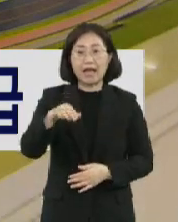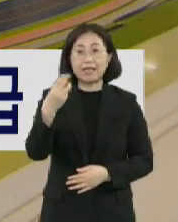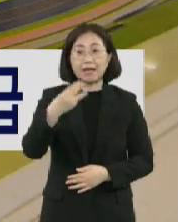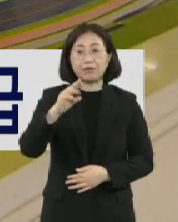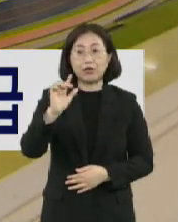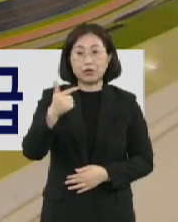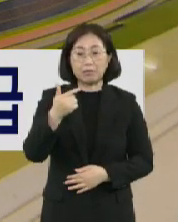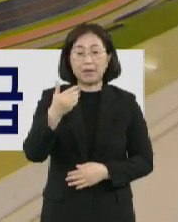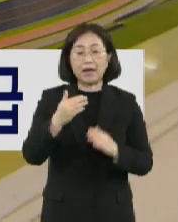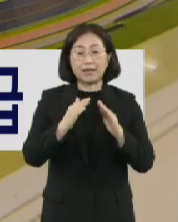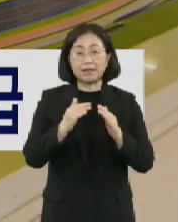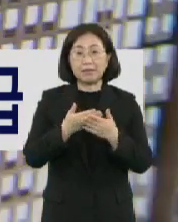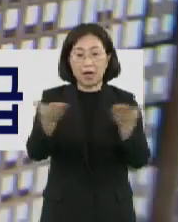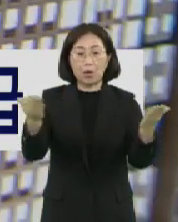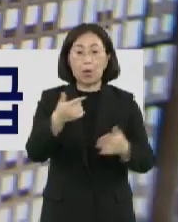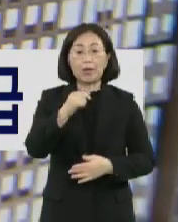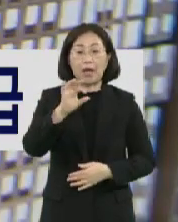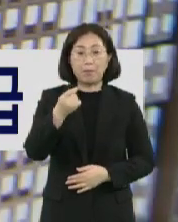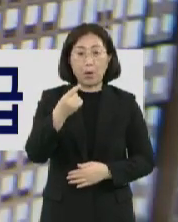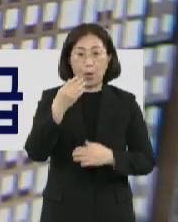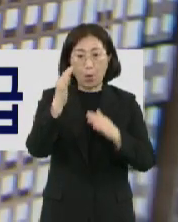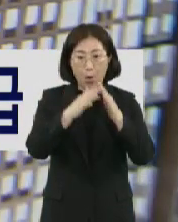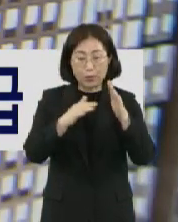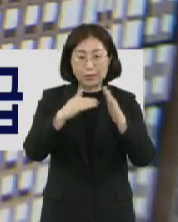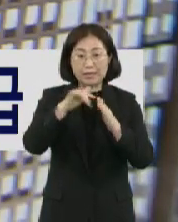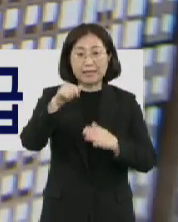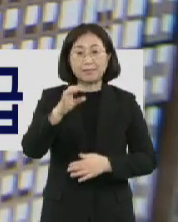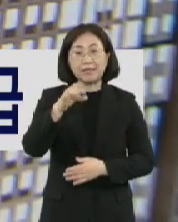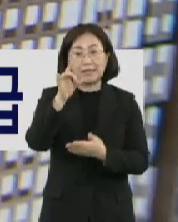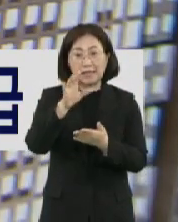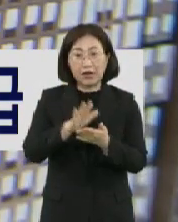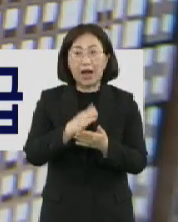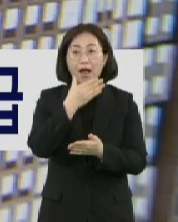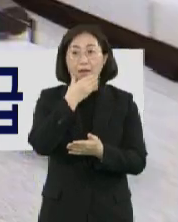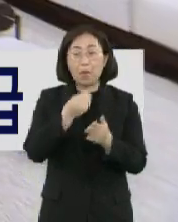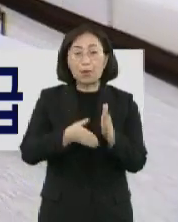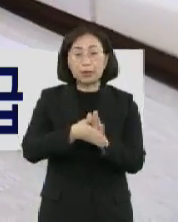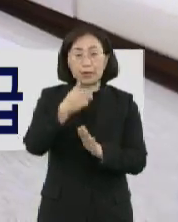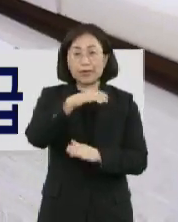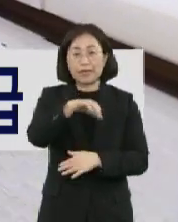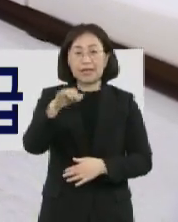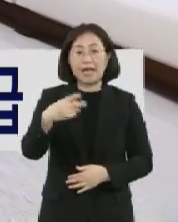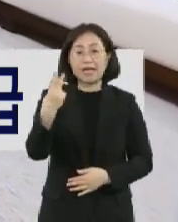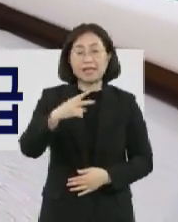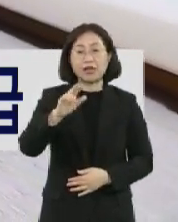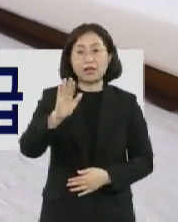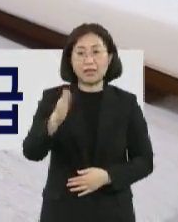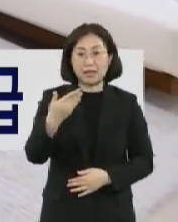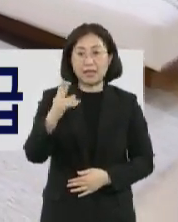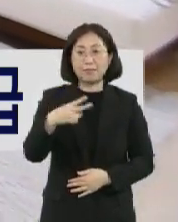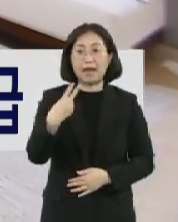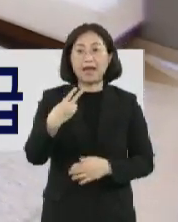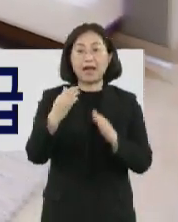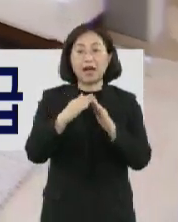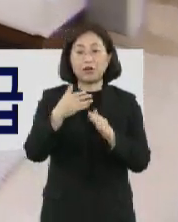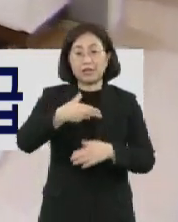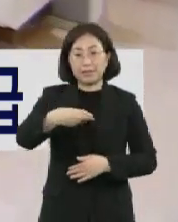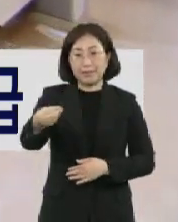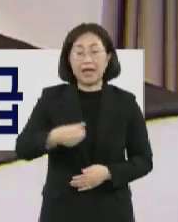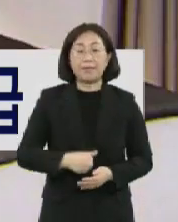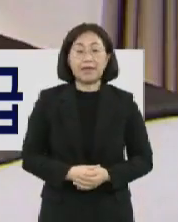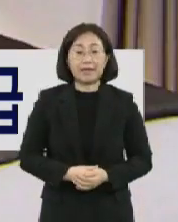분양하고 내포신도시 와 0 죽음 붕 천안 신부 행복도시 등의 2200 가구를 임대 공급합니다